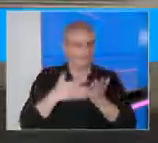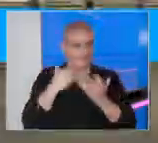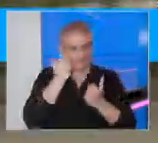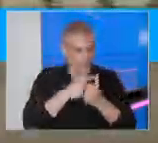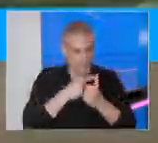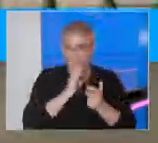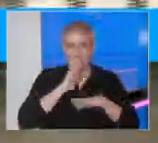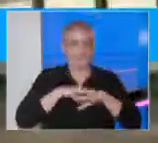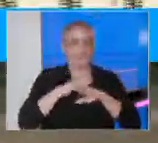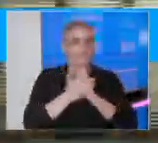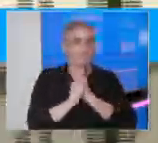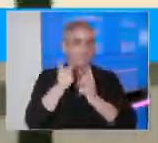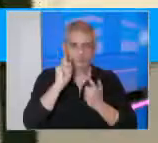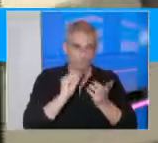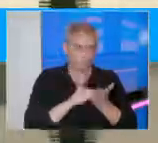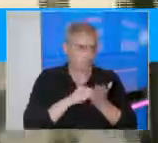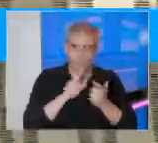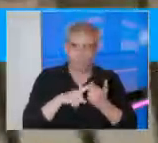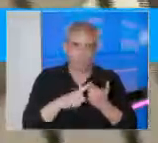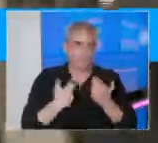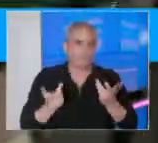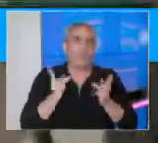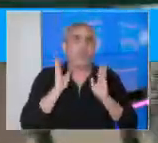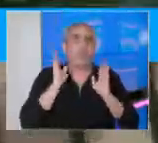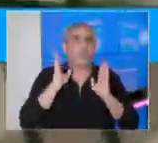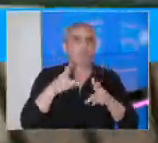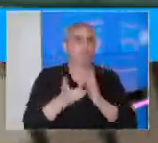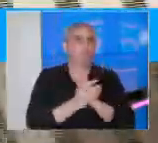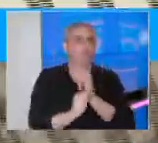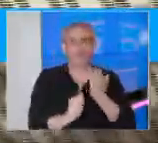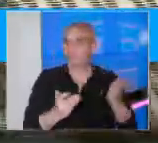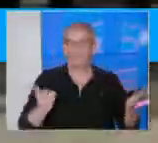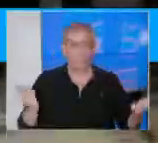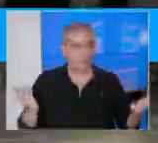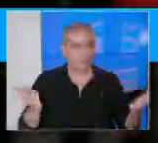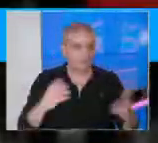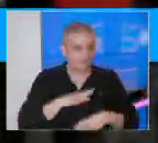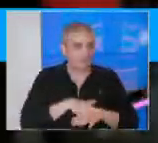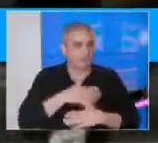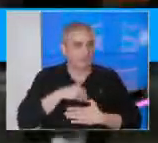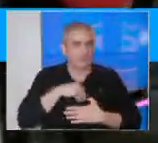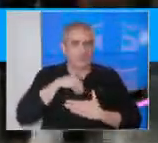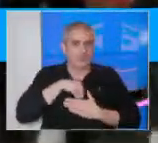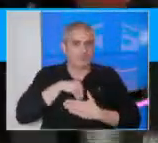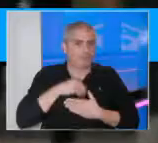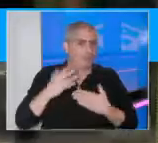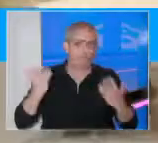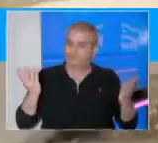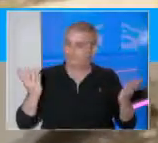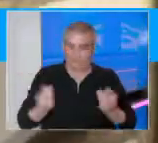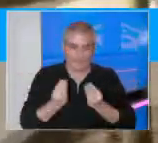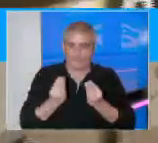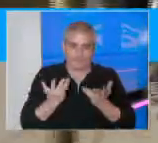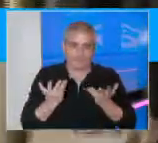ולא מיומנויות יסוד שהם זקוקים להם, אבל יש להם מיומנויות רגשיות, נפשיות, אלה